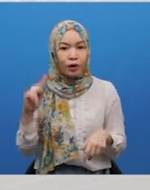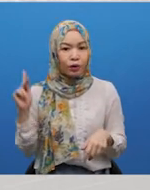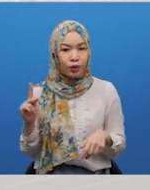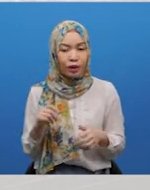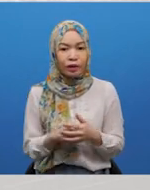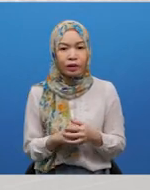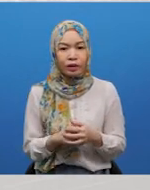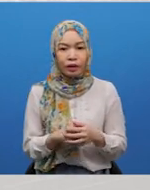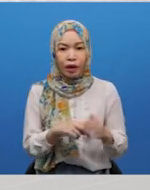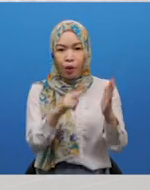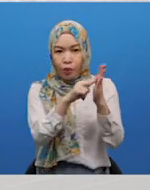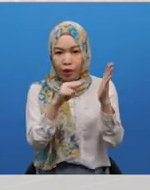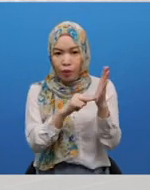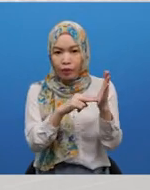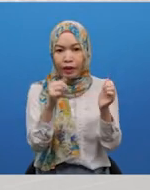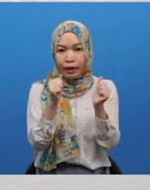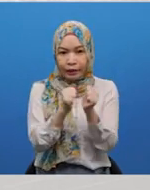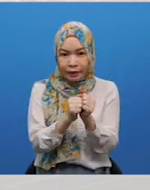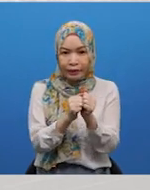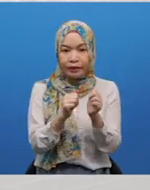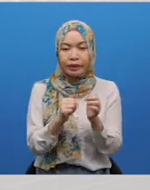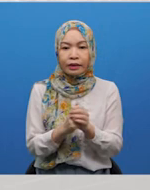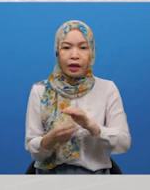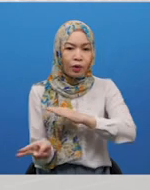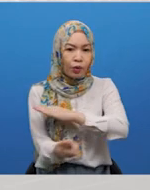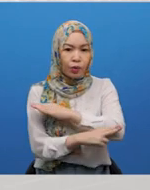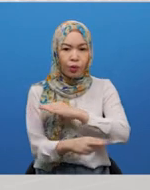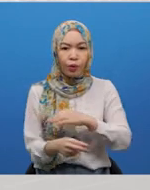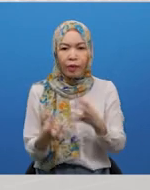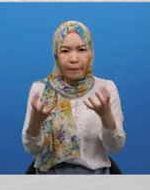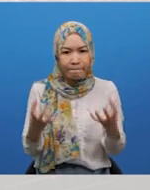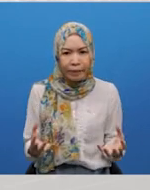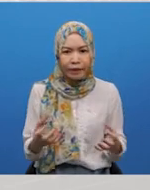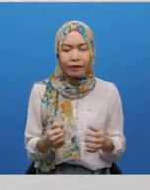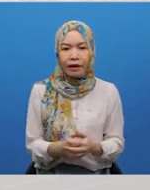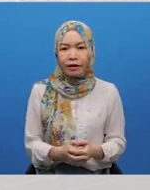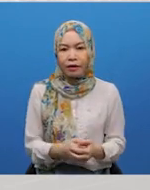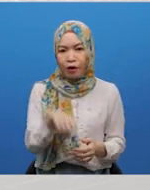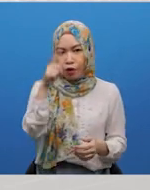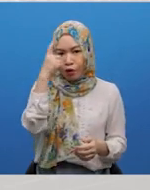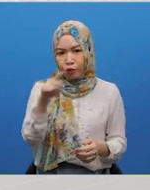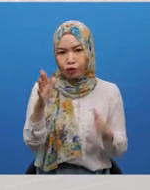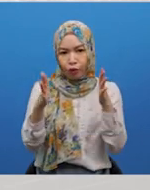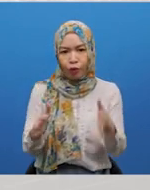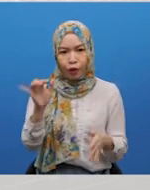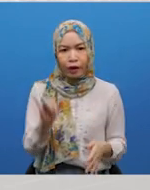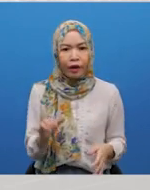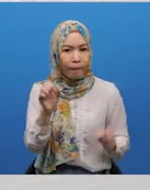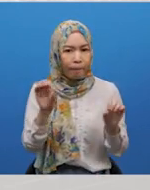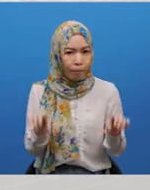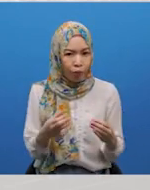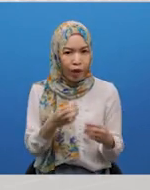menguatkuasakan undang-undang dengan mengenakan hukuman berat terhadap mana-mana pihak yang